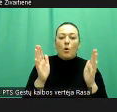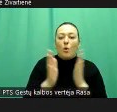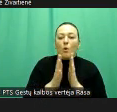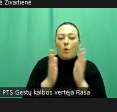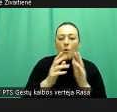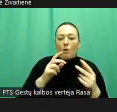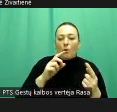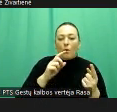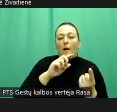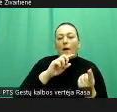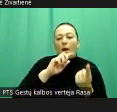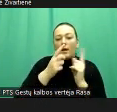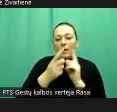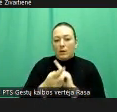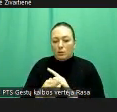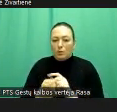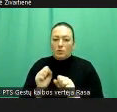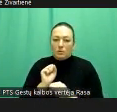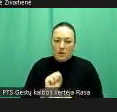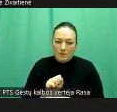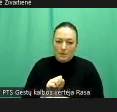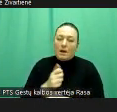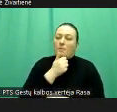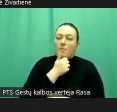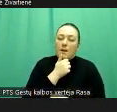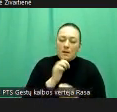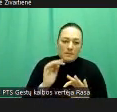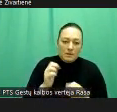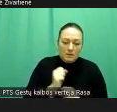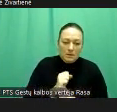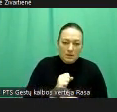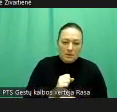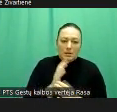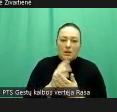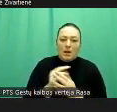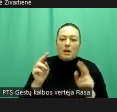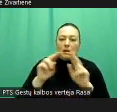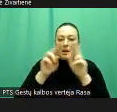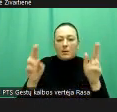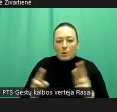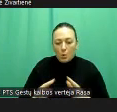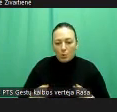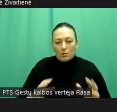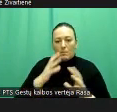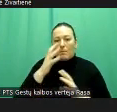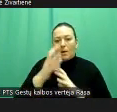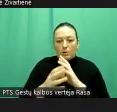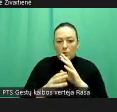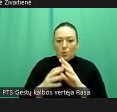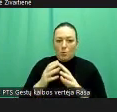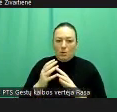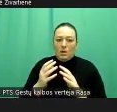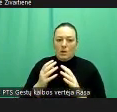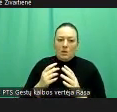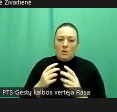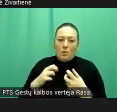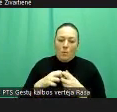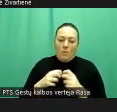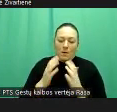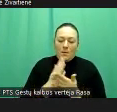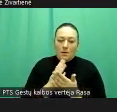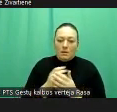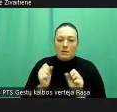prevencija ar bandymas tai padaryti, kas yra iš tikrųjų tarptautinis, pasaulinio lygio probleminis klausimas. Ir galima